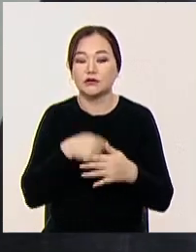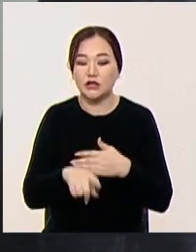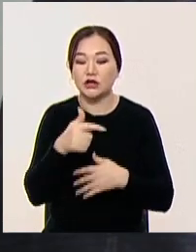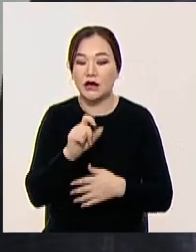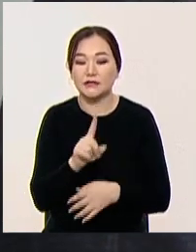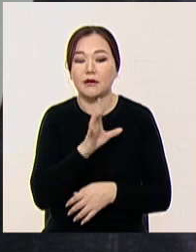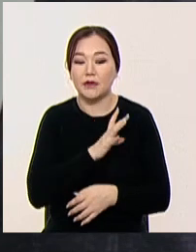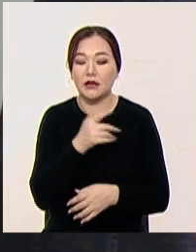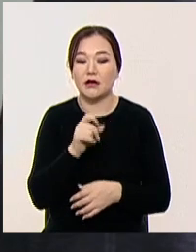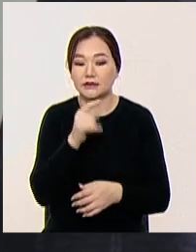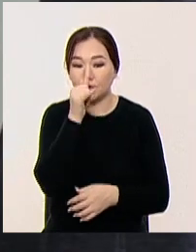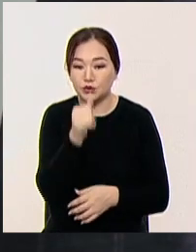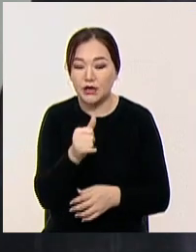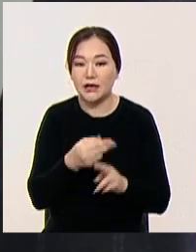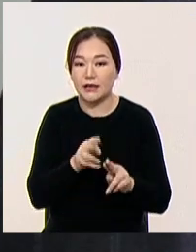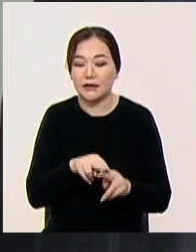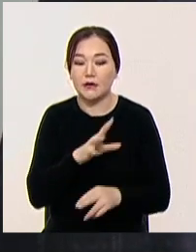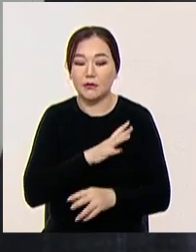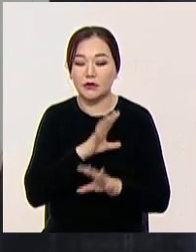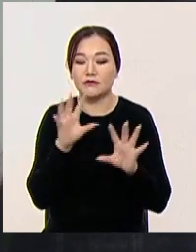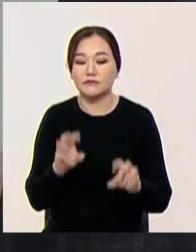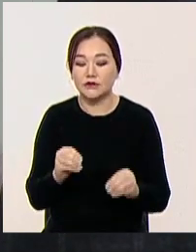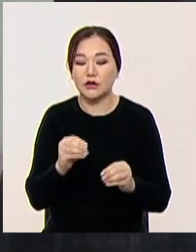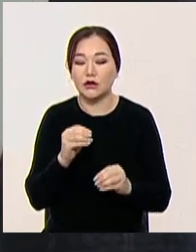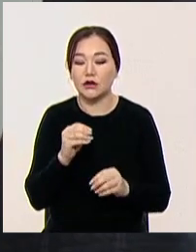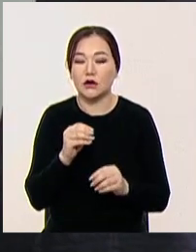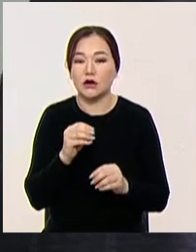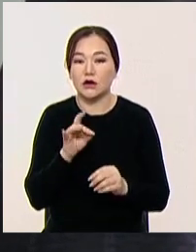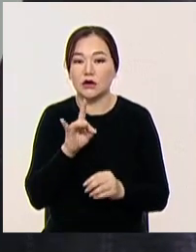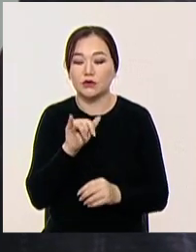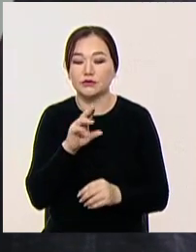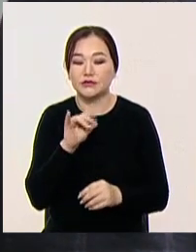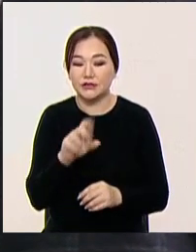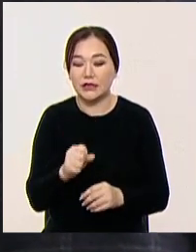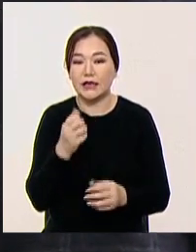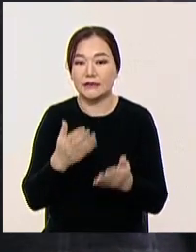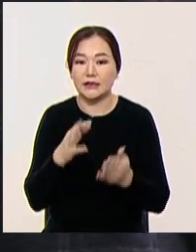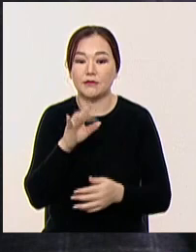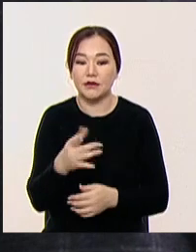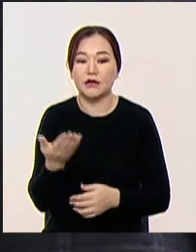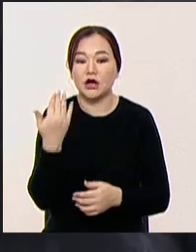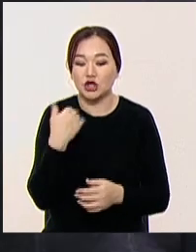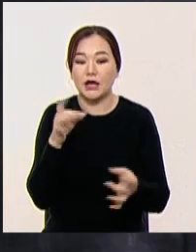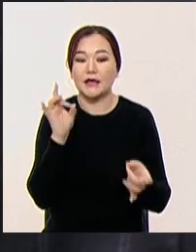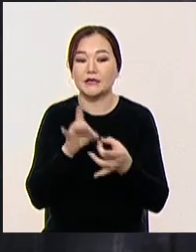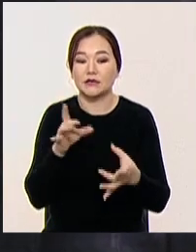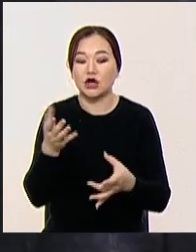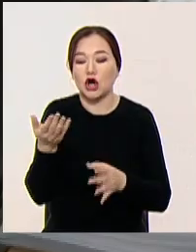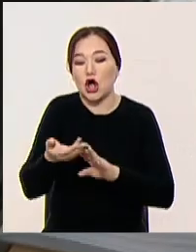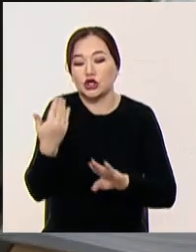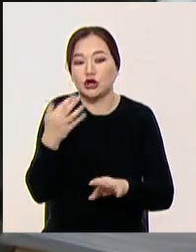был, газ выпускали, то есть это было все как бы рутинно. То есть, если бы тогда была искра? Оно бы было бы